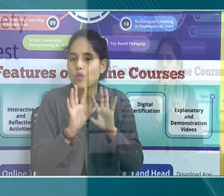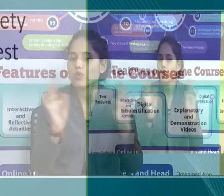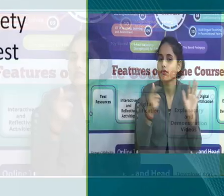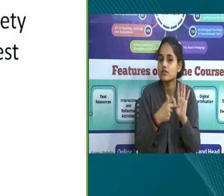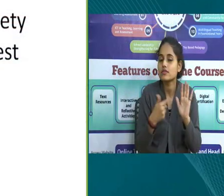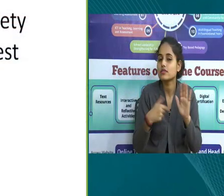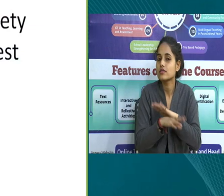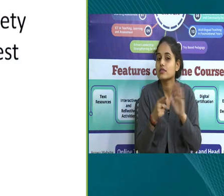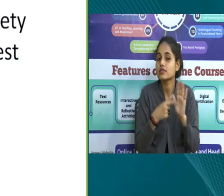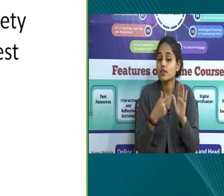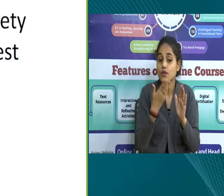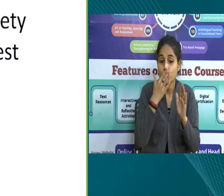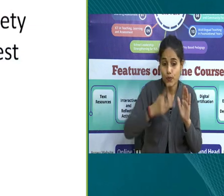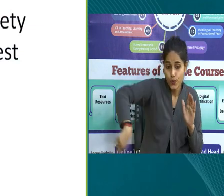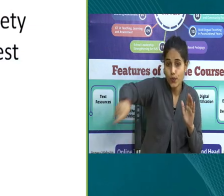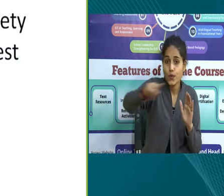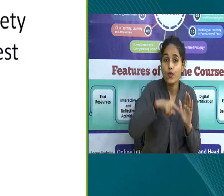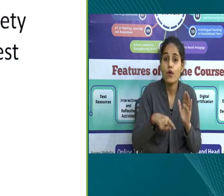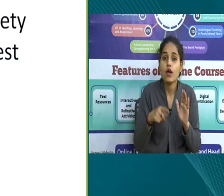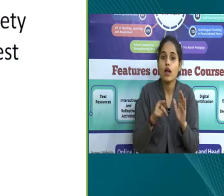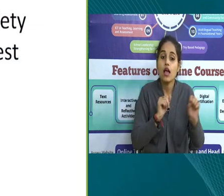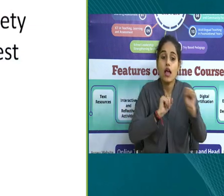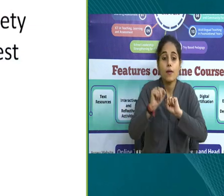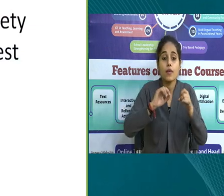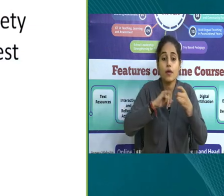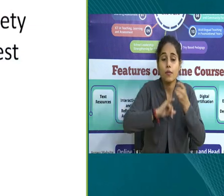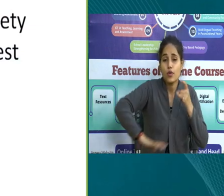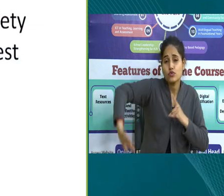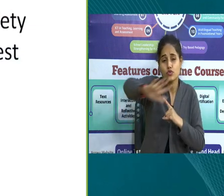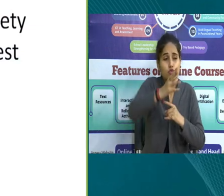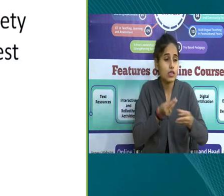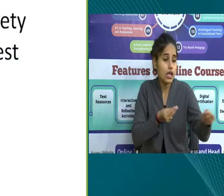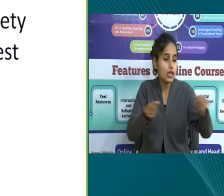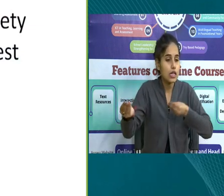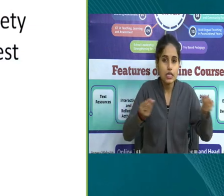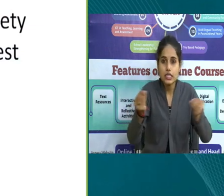जो हमारे बच्चे हैं वो जाएंगे अपनी सोसाइटी में